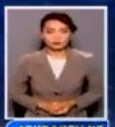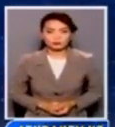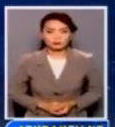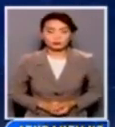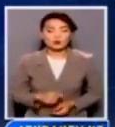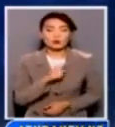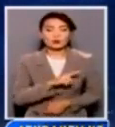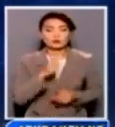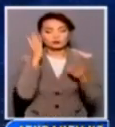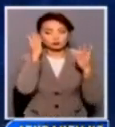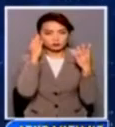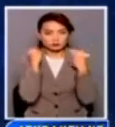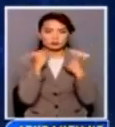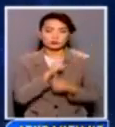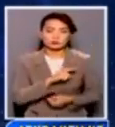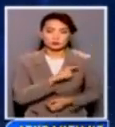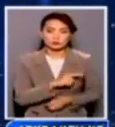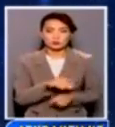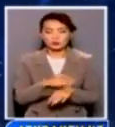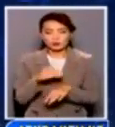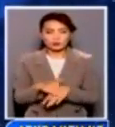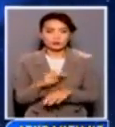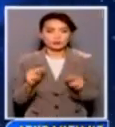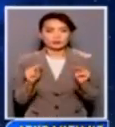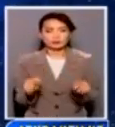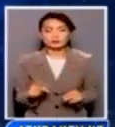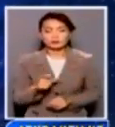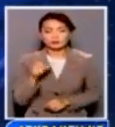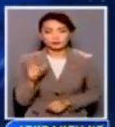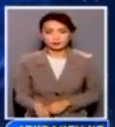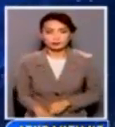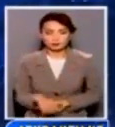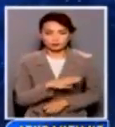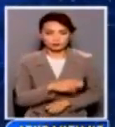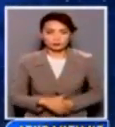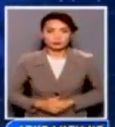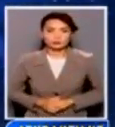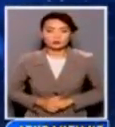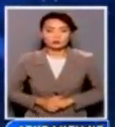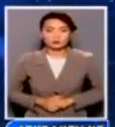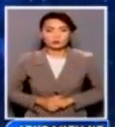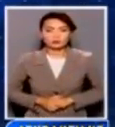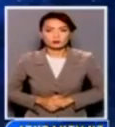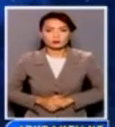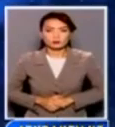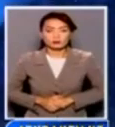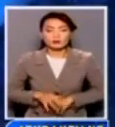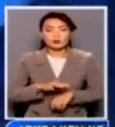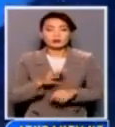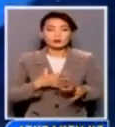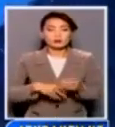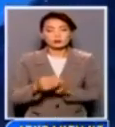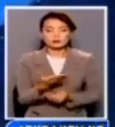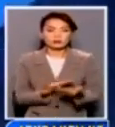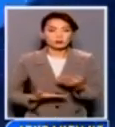қарапайым, жайсан, досқа адал адам еді. Келген науқастар болсын, адамдар